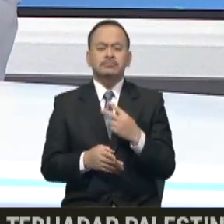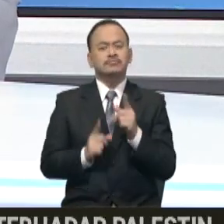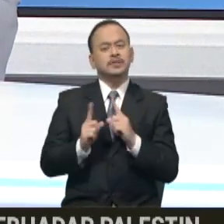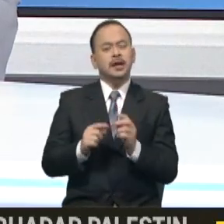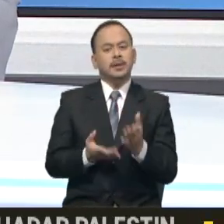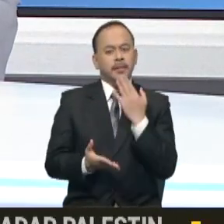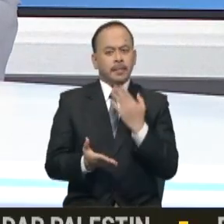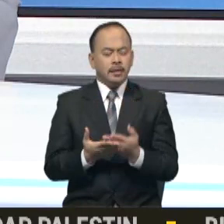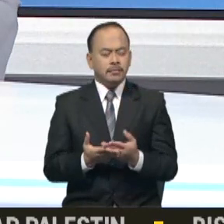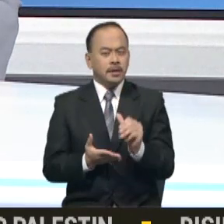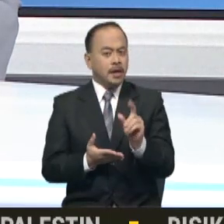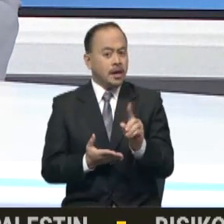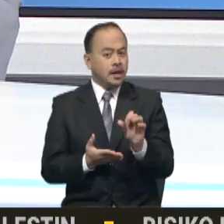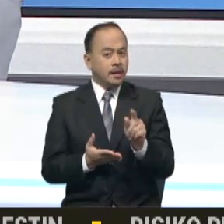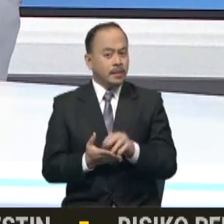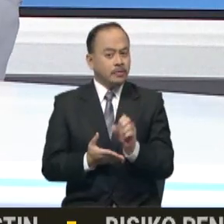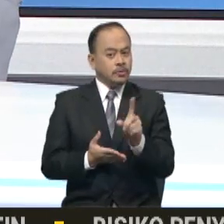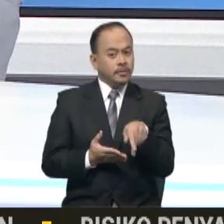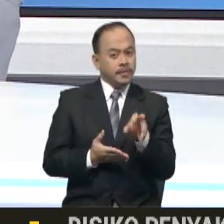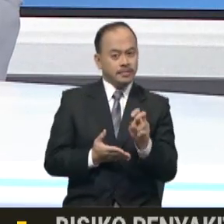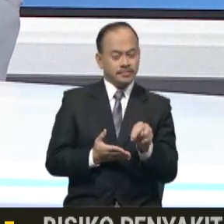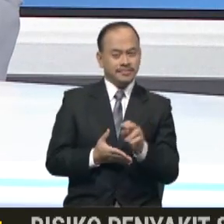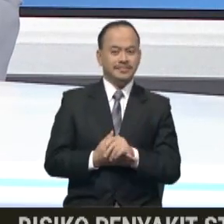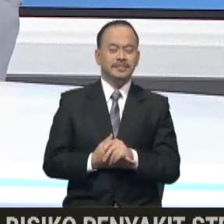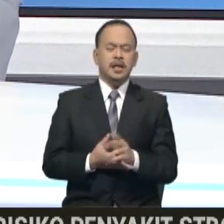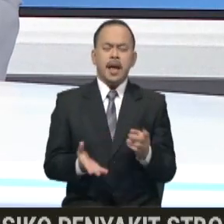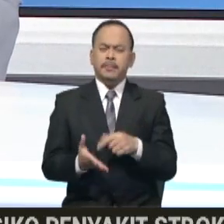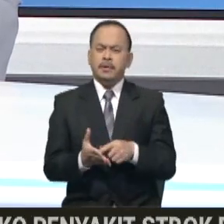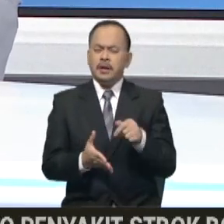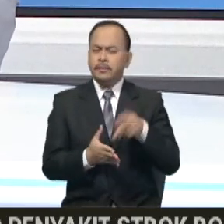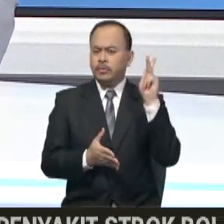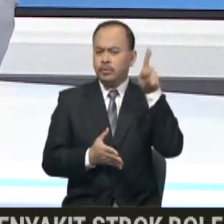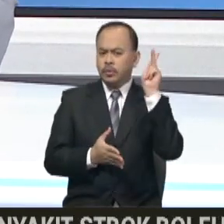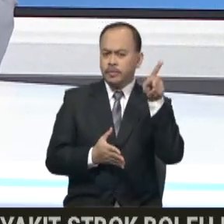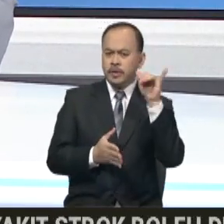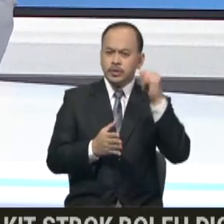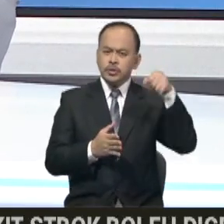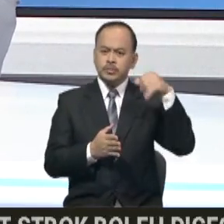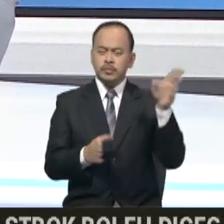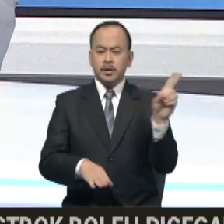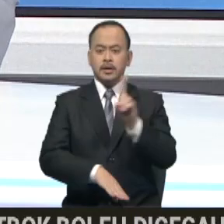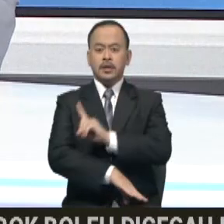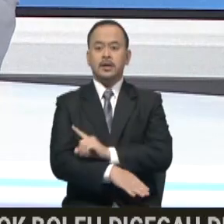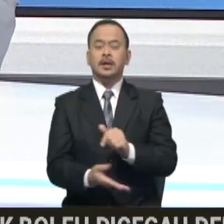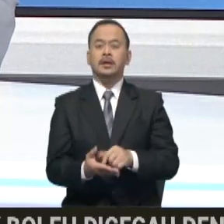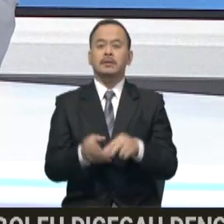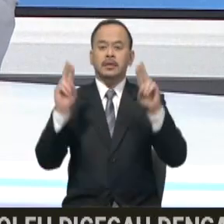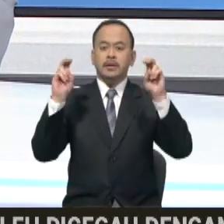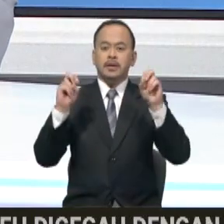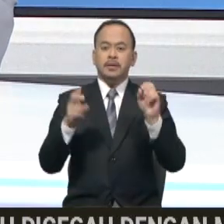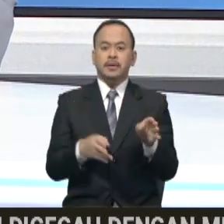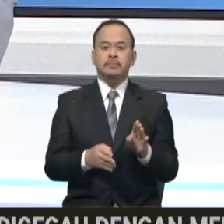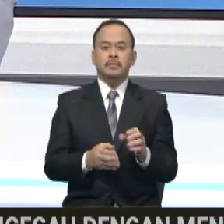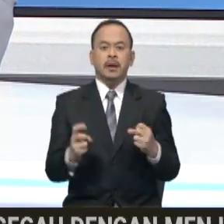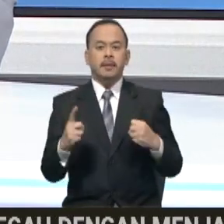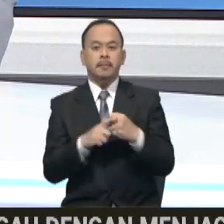baik, beradab dan bersopan santun. Perkara itu antara yang disentuh dalam khutbah Jumaat hari ini bertajuk Bahaya